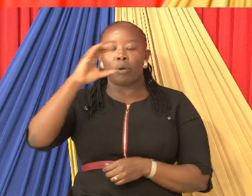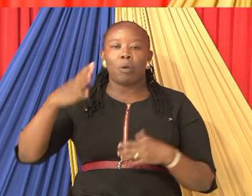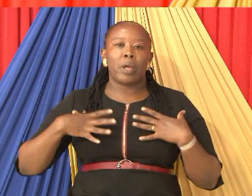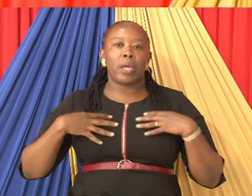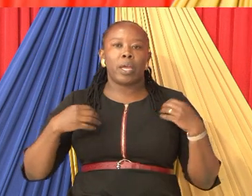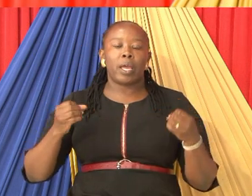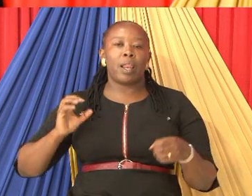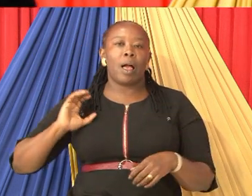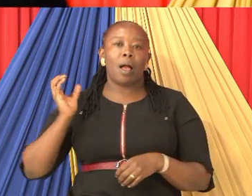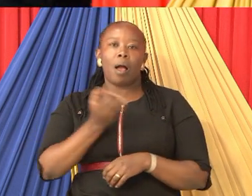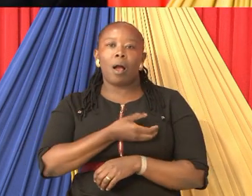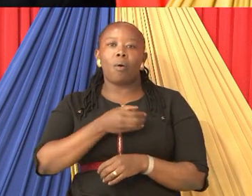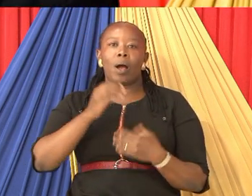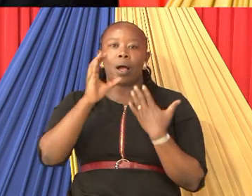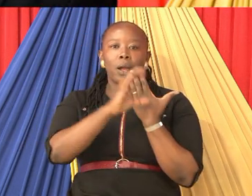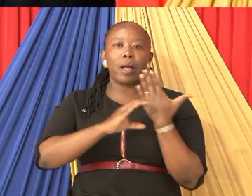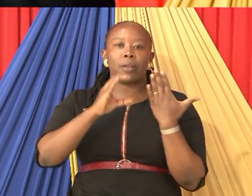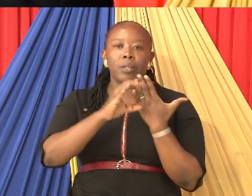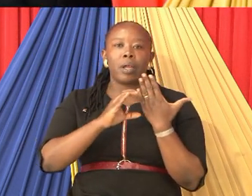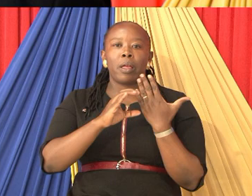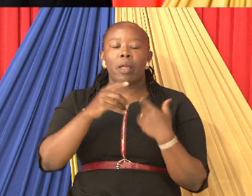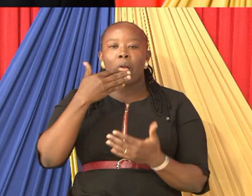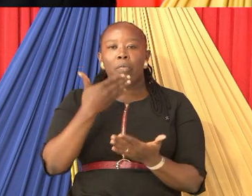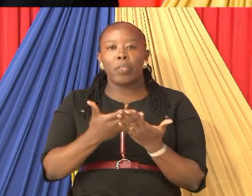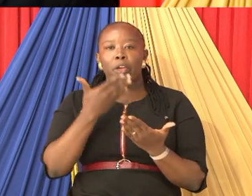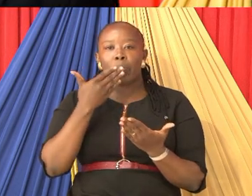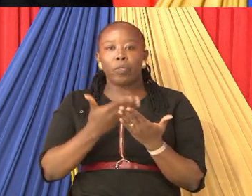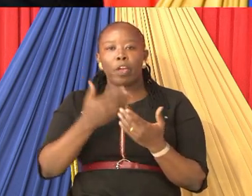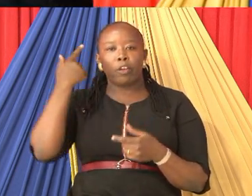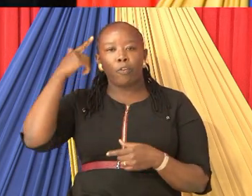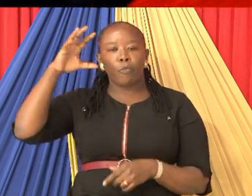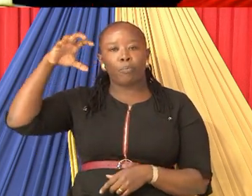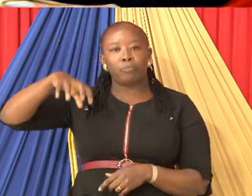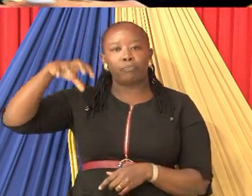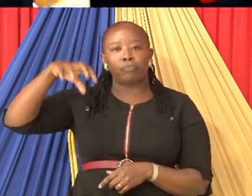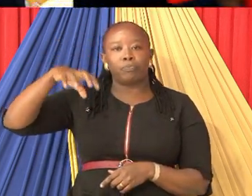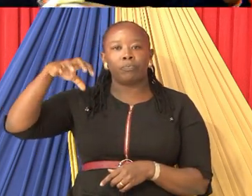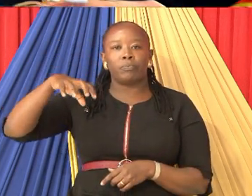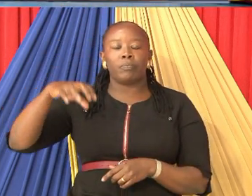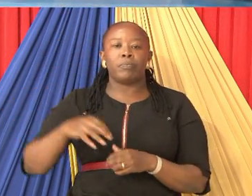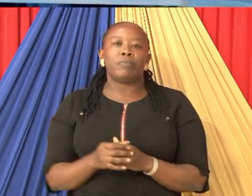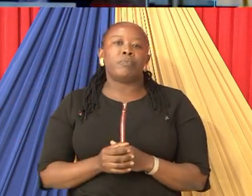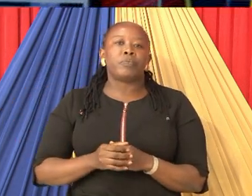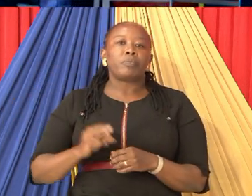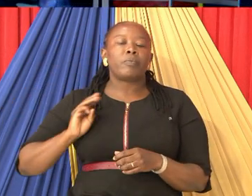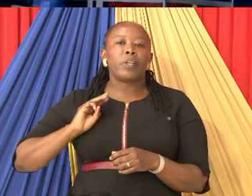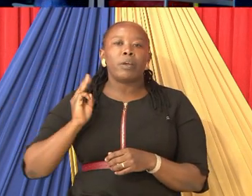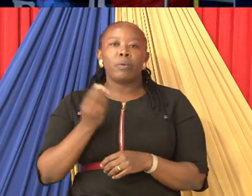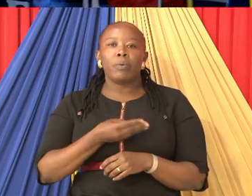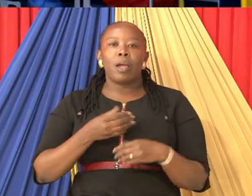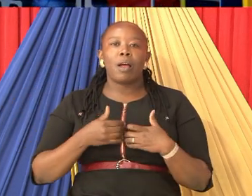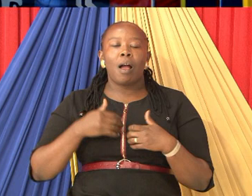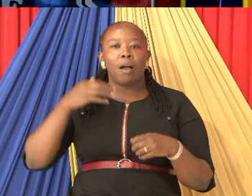yetu. Asante kwa mvua Mungu. Hakuna mtu mwingine anaweza tupea mvua. Twaomba mvua ya